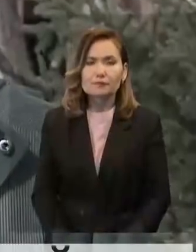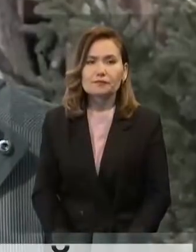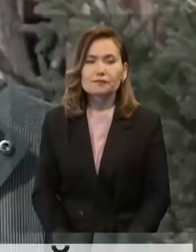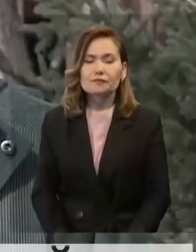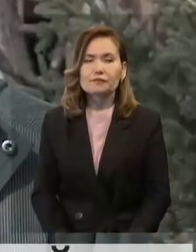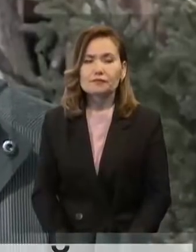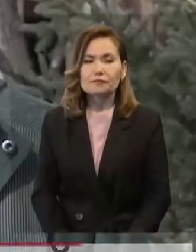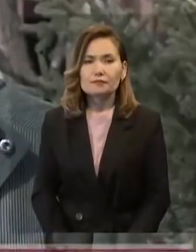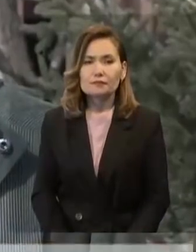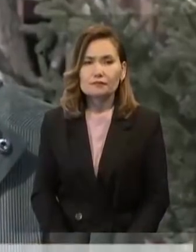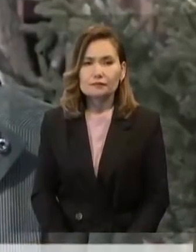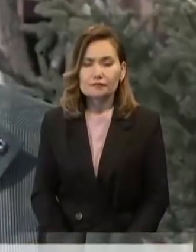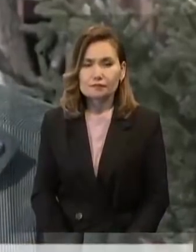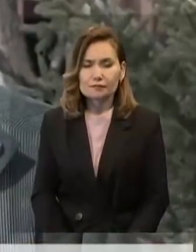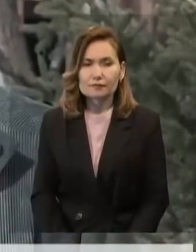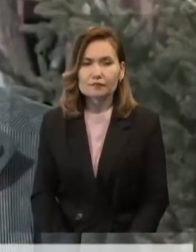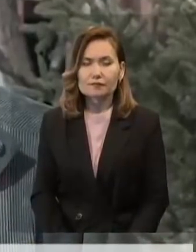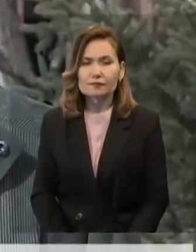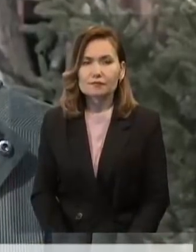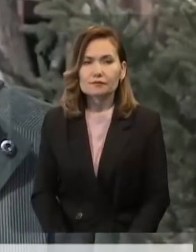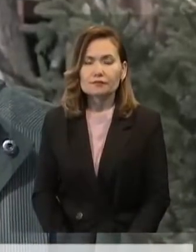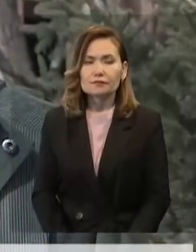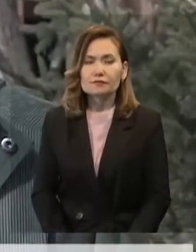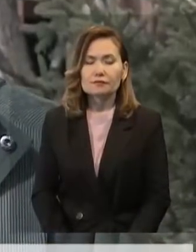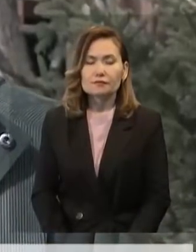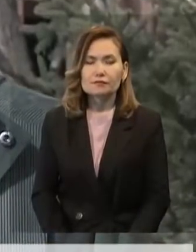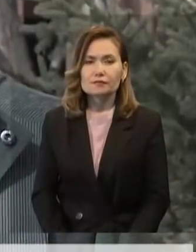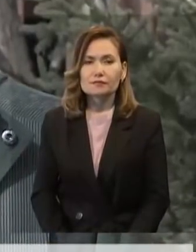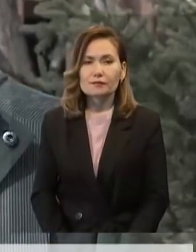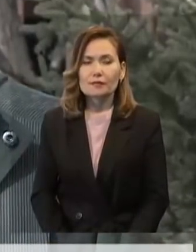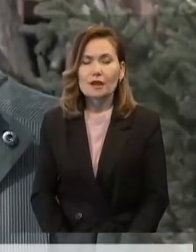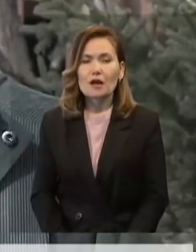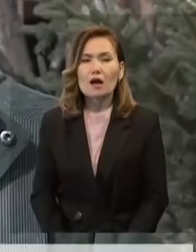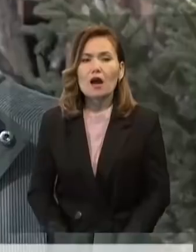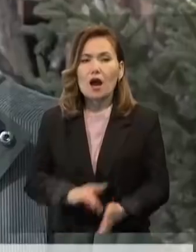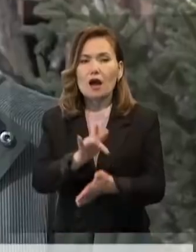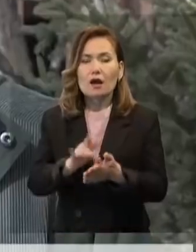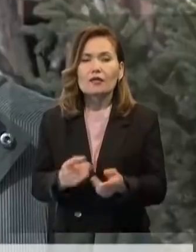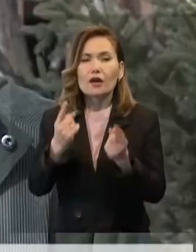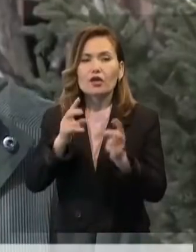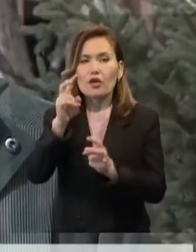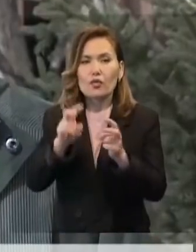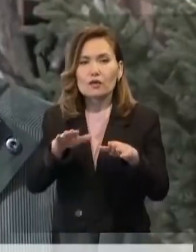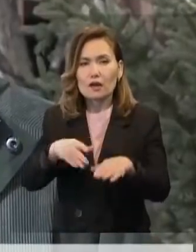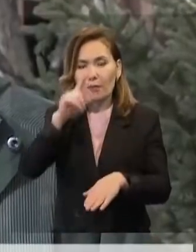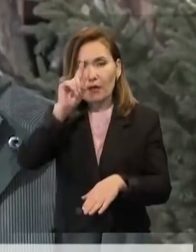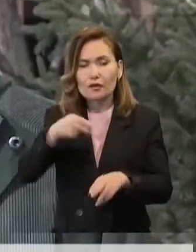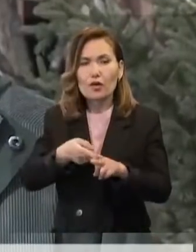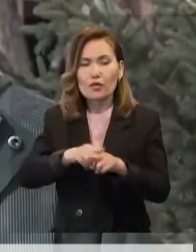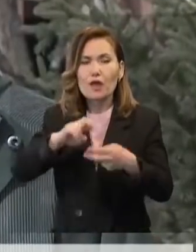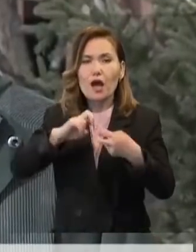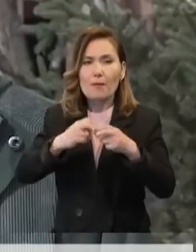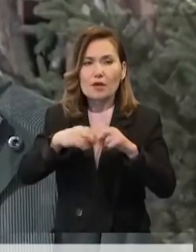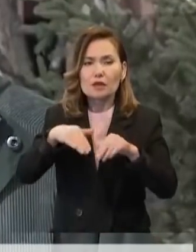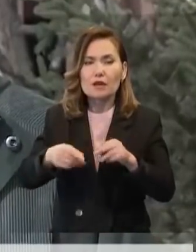существует крупное мощное градообразующее предприятие. Моно қалада әрі өндіріс орнының бар екендігін ескерсек, бұл мәселені